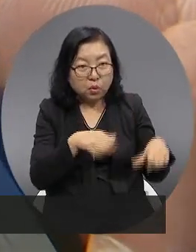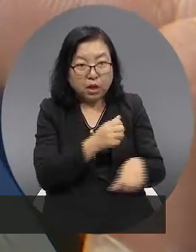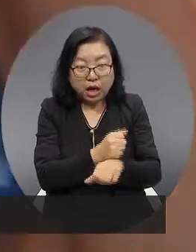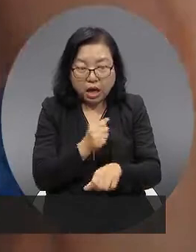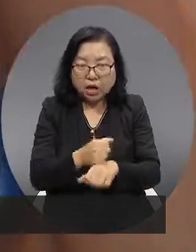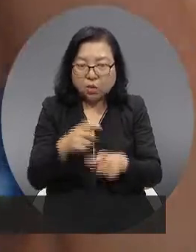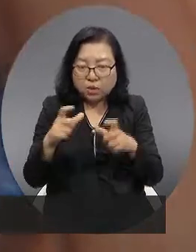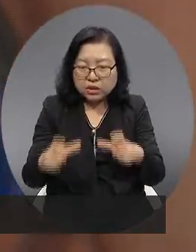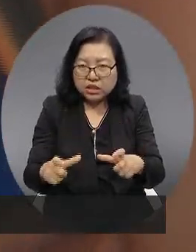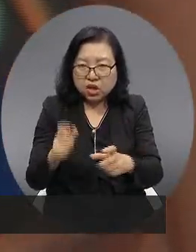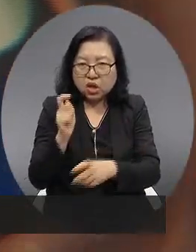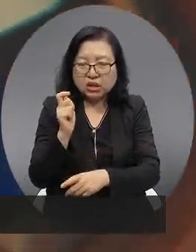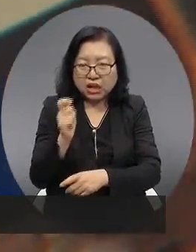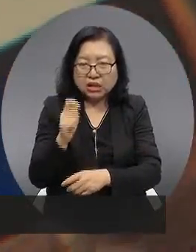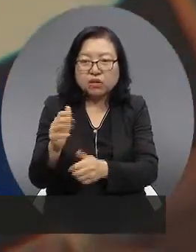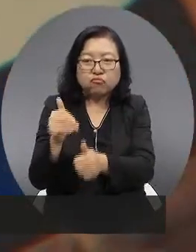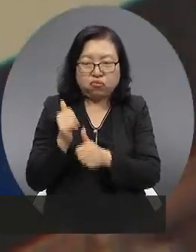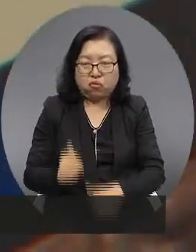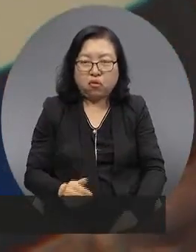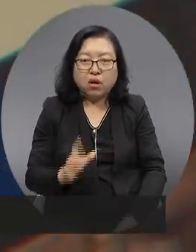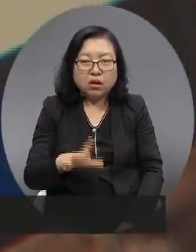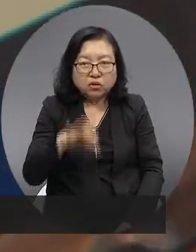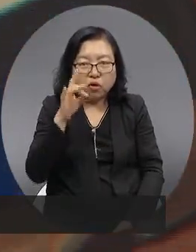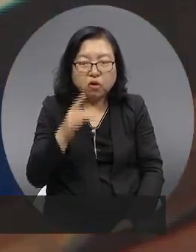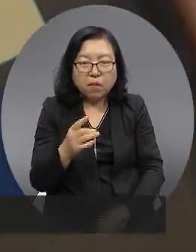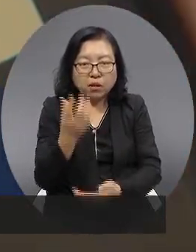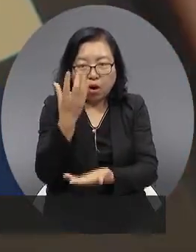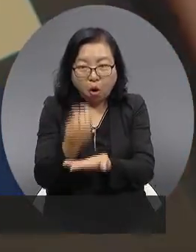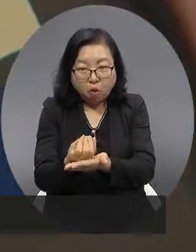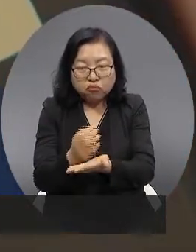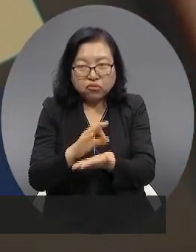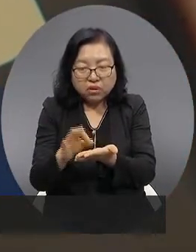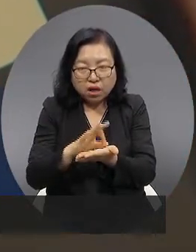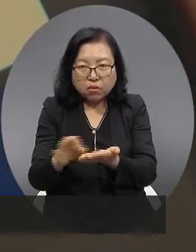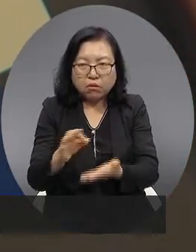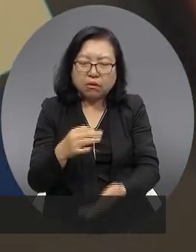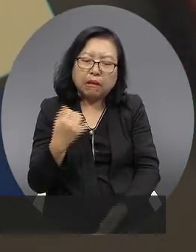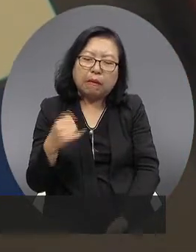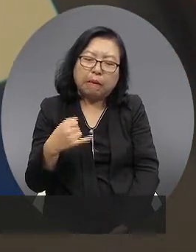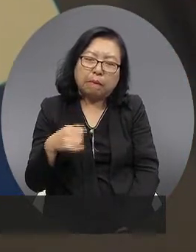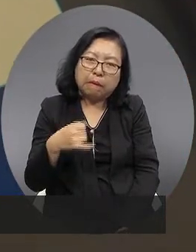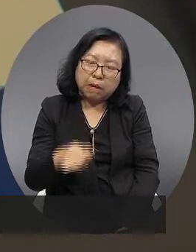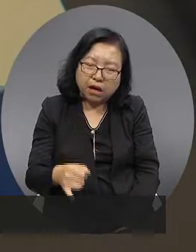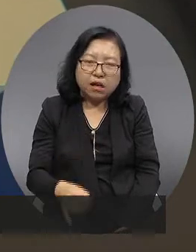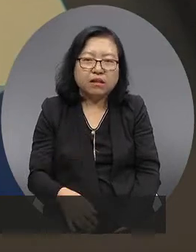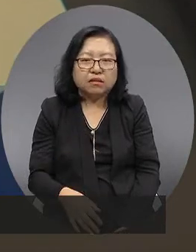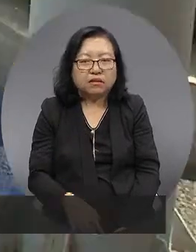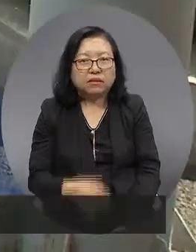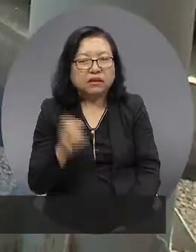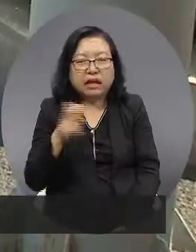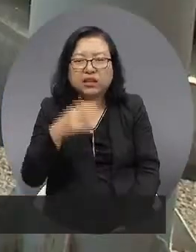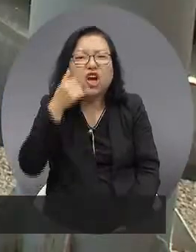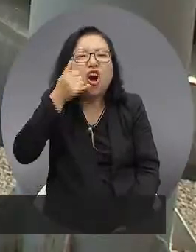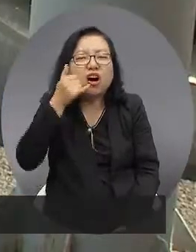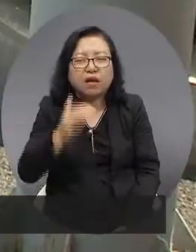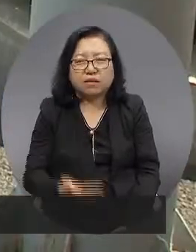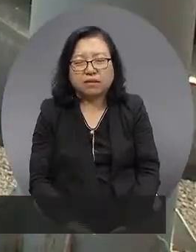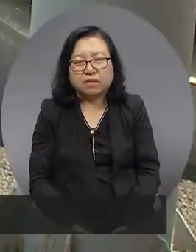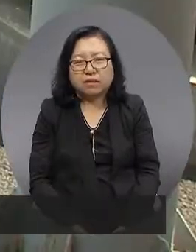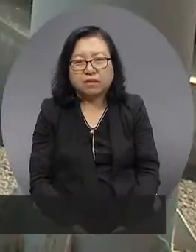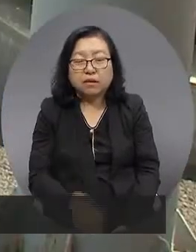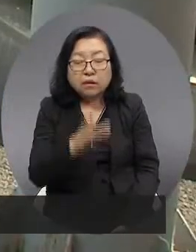브랜드로 했었거든요. 처음에는 앱으로 했는데 앱이 자꾸 오류가 떠가지고 다시 전화로 했었거든요.